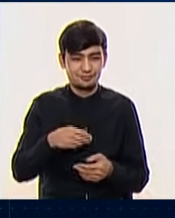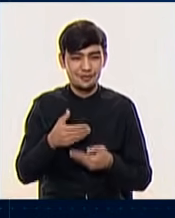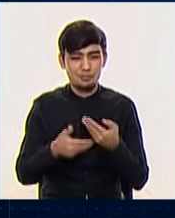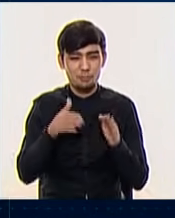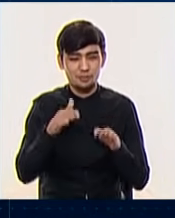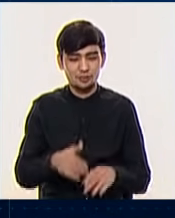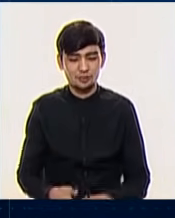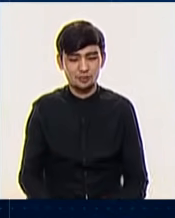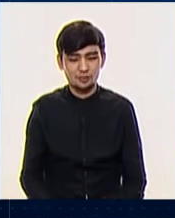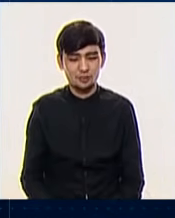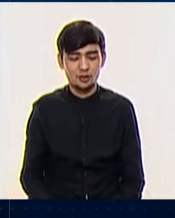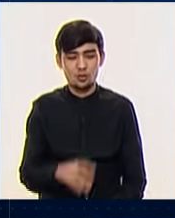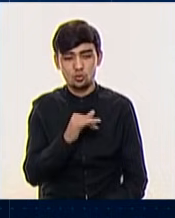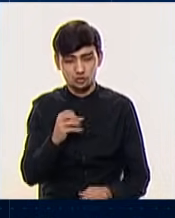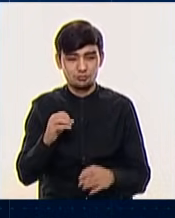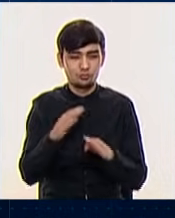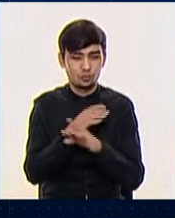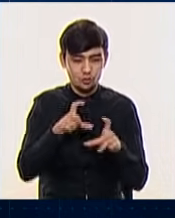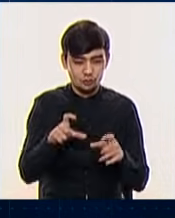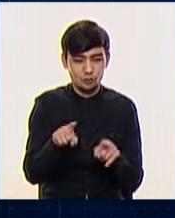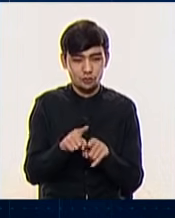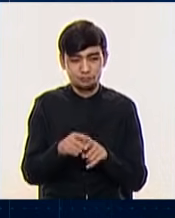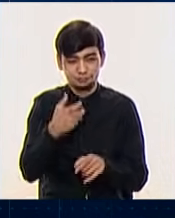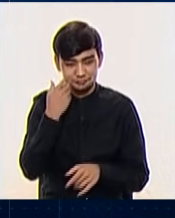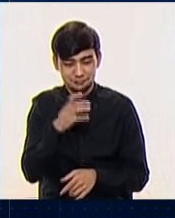площадке. Уже и музыканты подстроились под